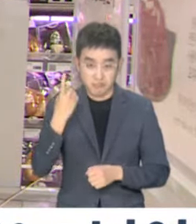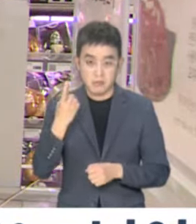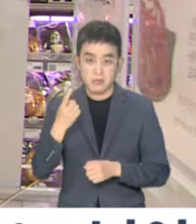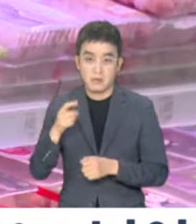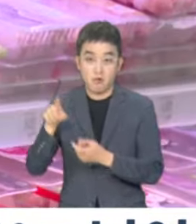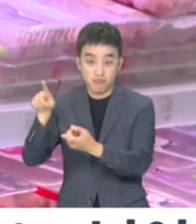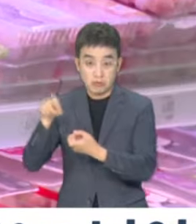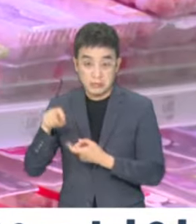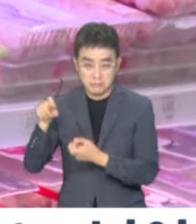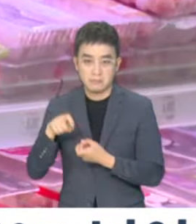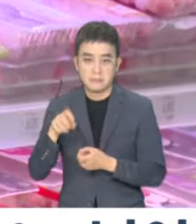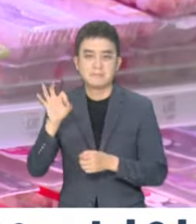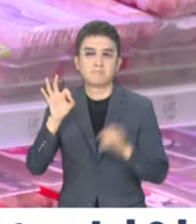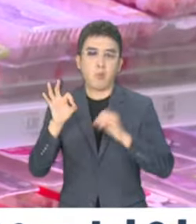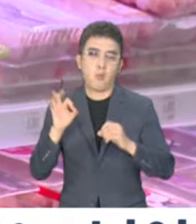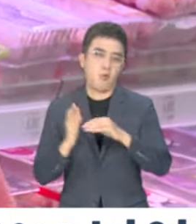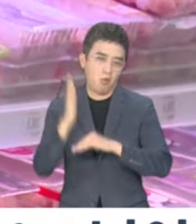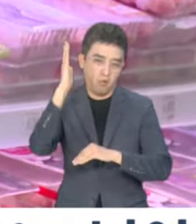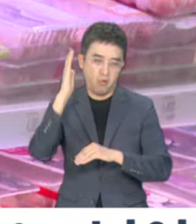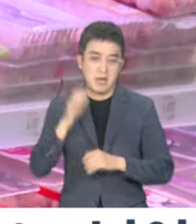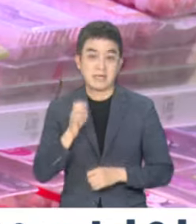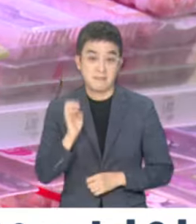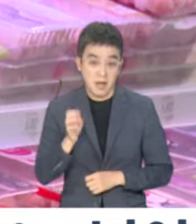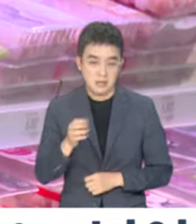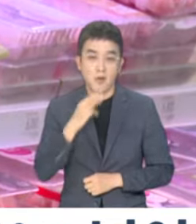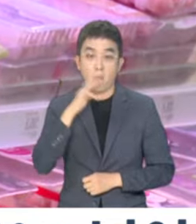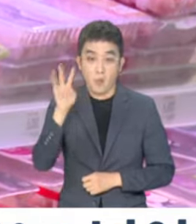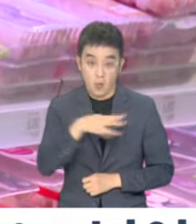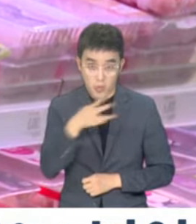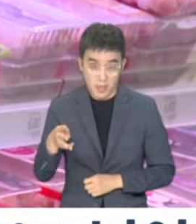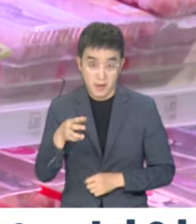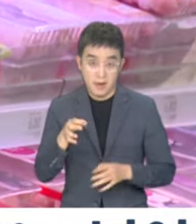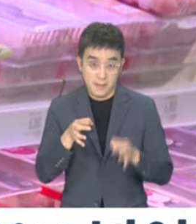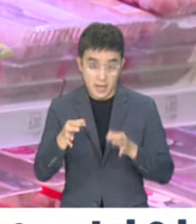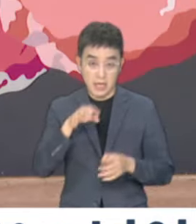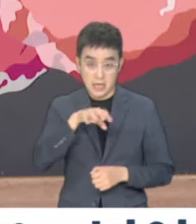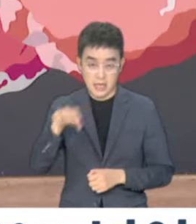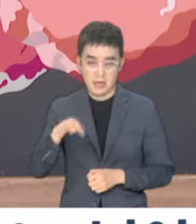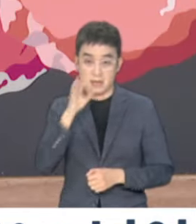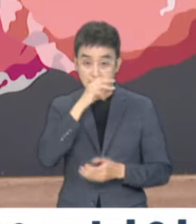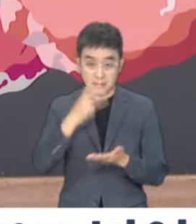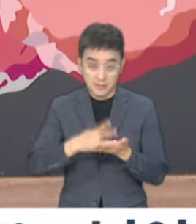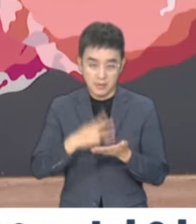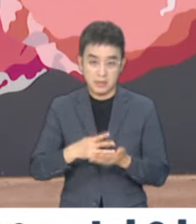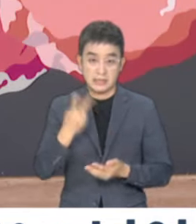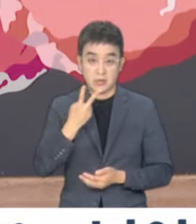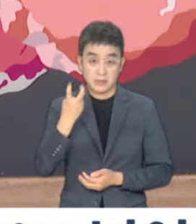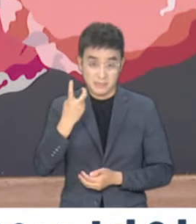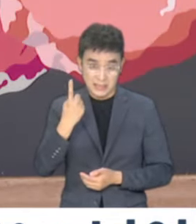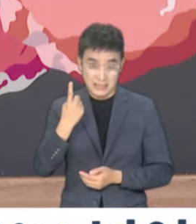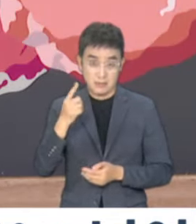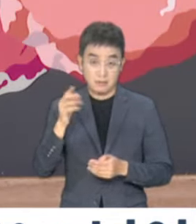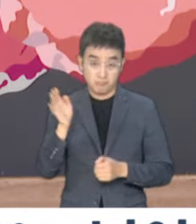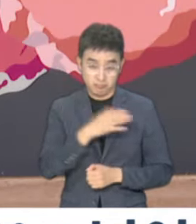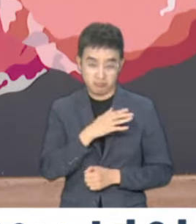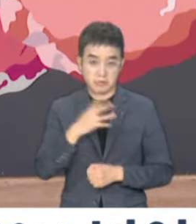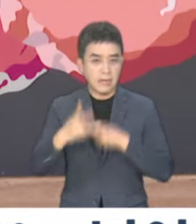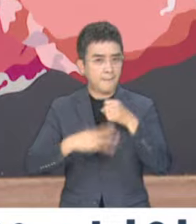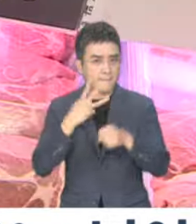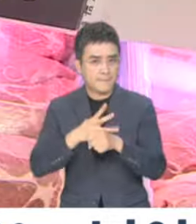10% 넘어섰습니다 이마트와 루테 마트에 따르면 삼겹살은 2021년부터 작년까지 최근